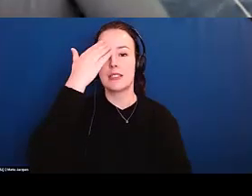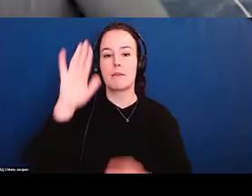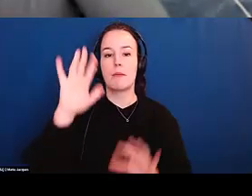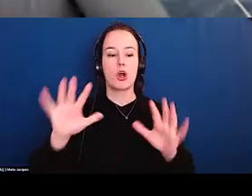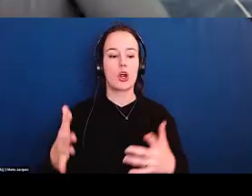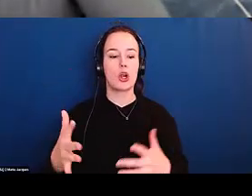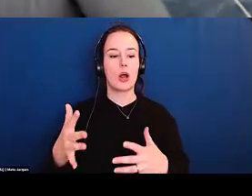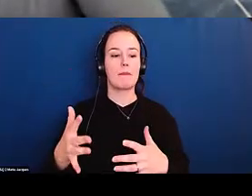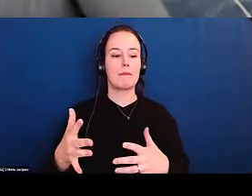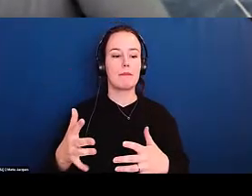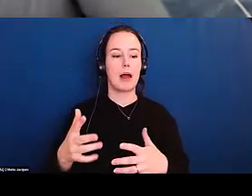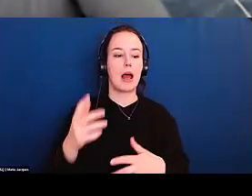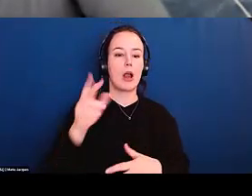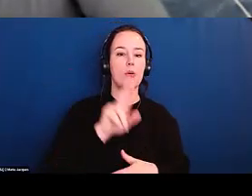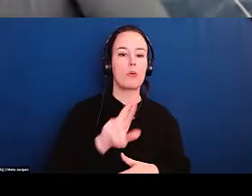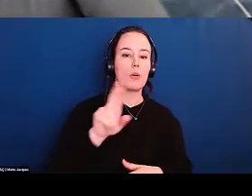plus.